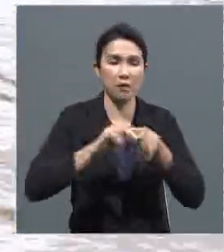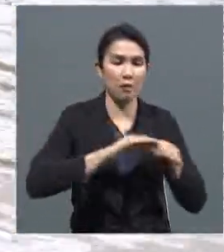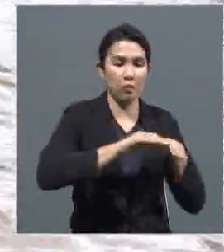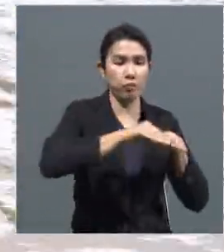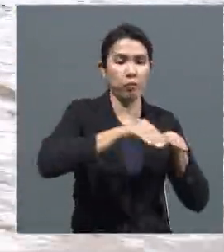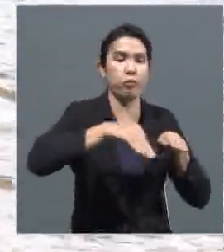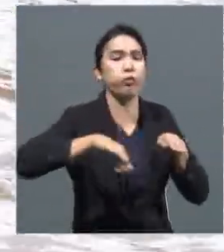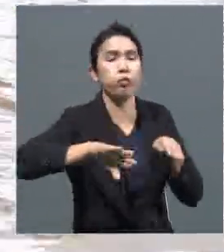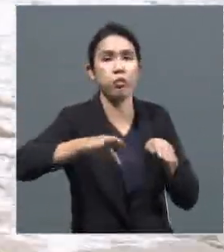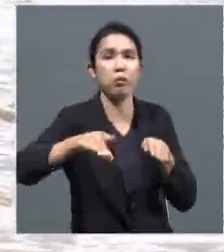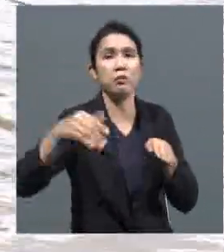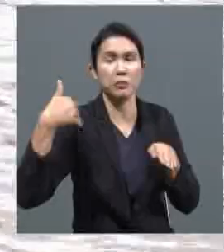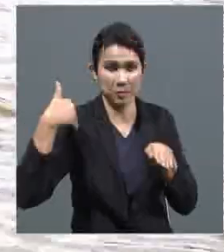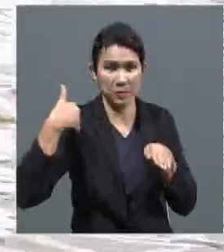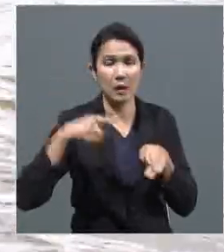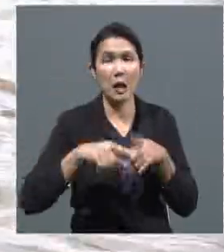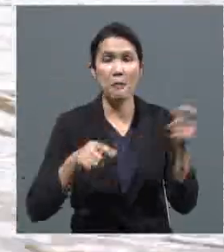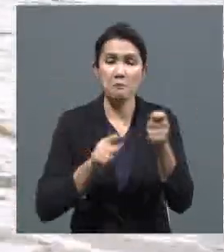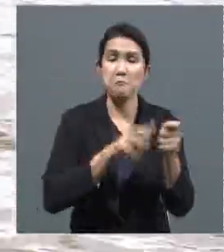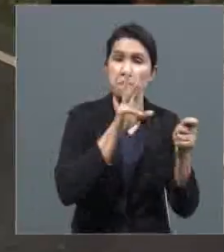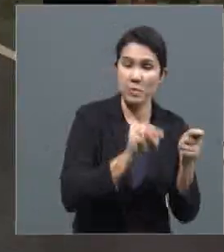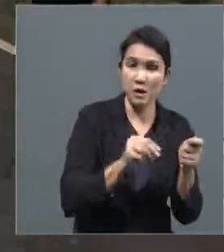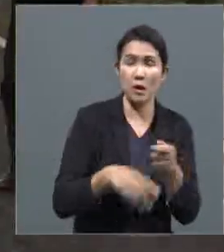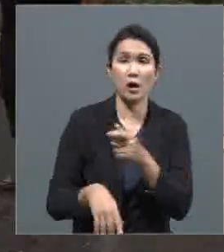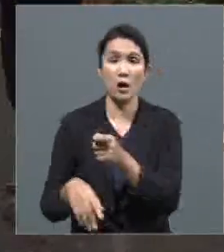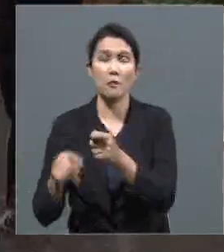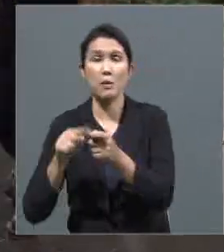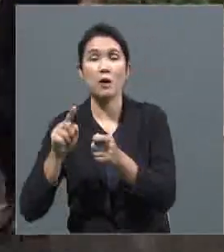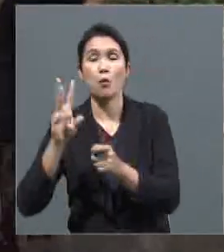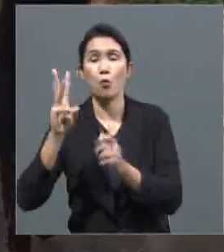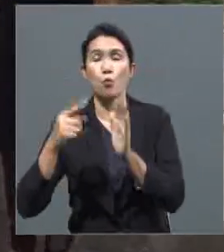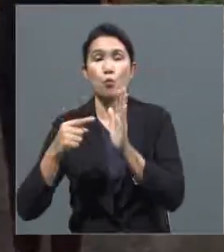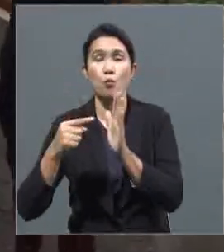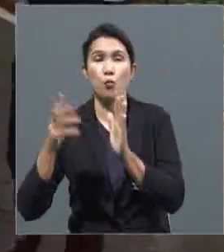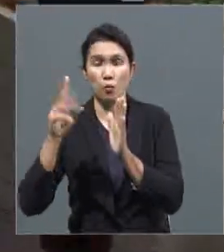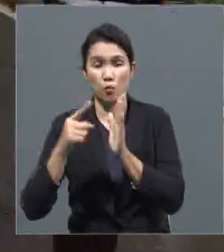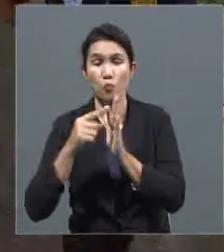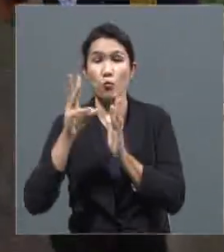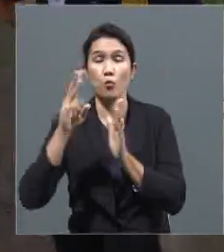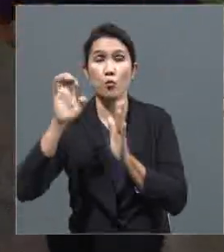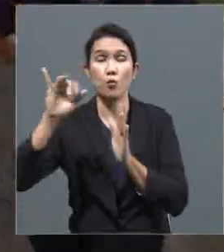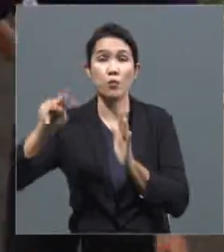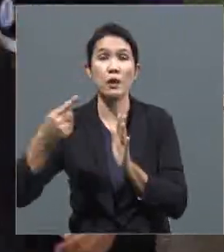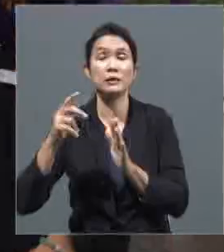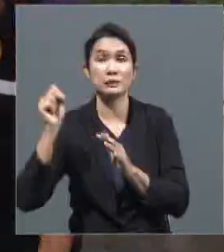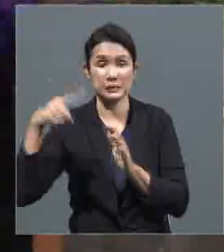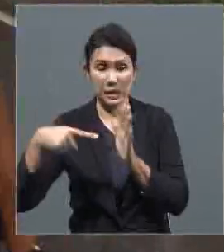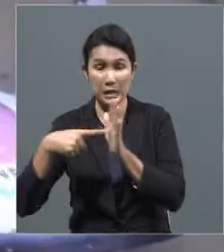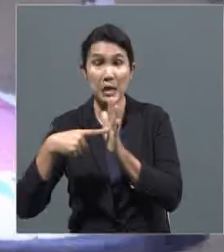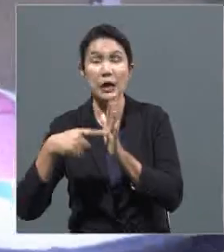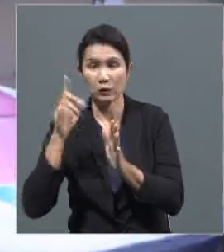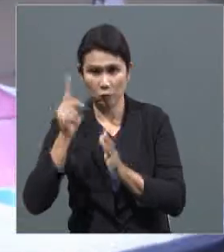ณพื้นที่ลุ่มต่ำอำเภอเมืองแล้วก็อำเภอเวียงสาในช่วงวันที่22ถึง27สิงหาคมนี้ด้วยค่ะ